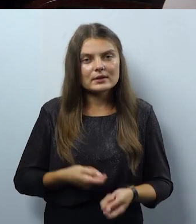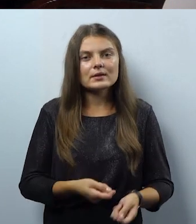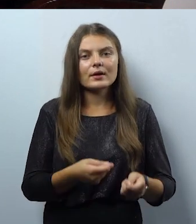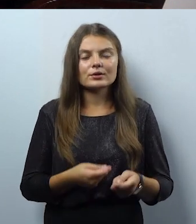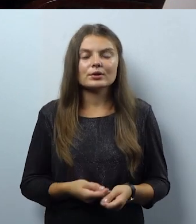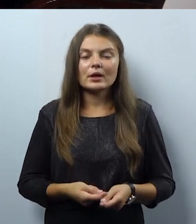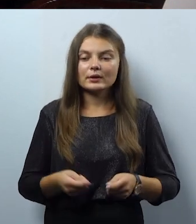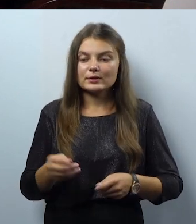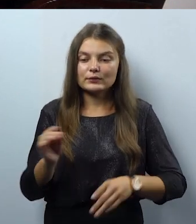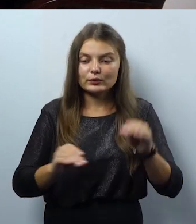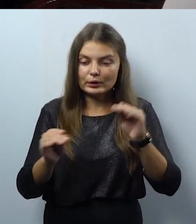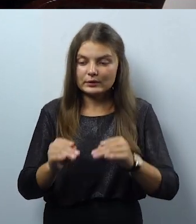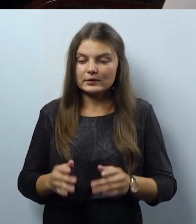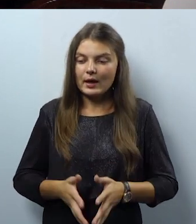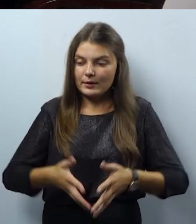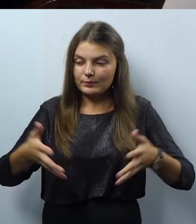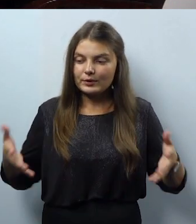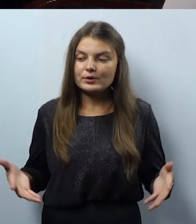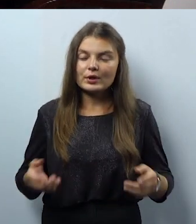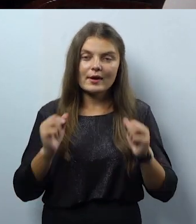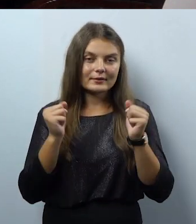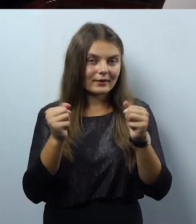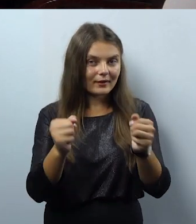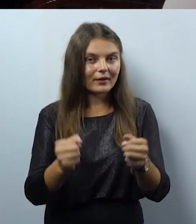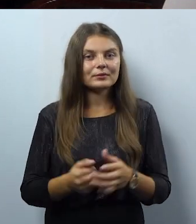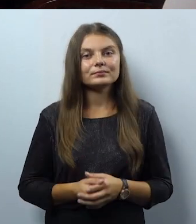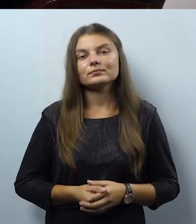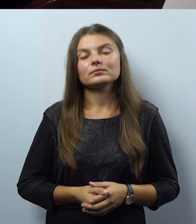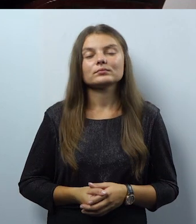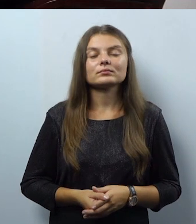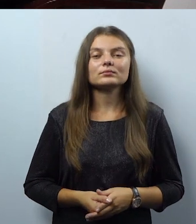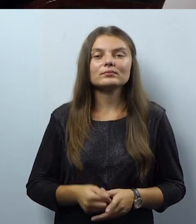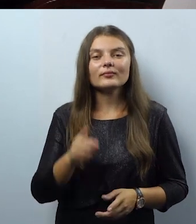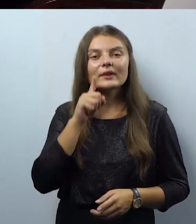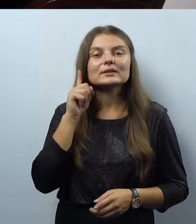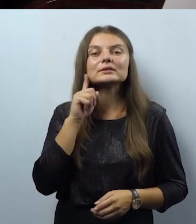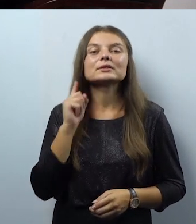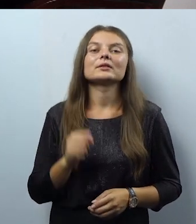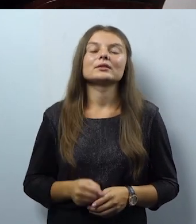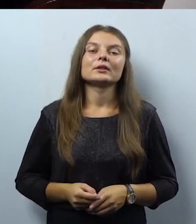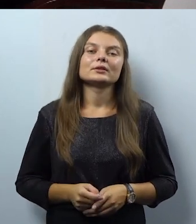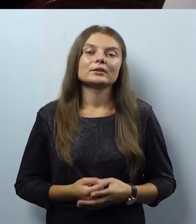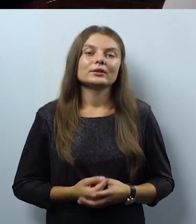та на території міста принцип урбанічного озеленення для зменшення